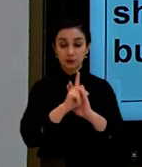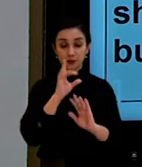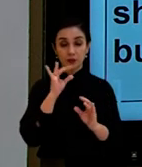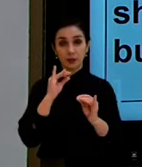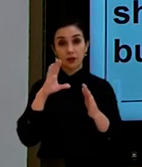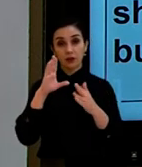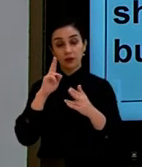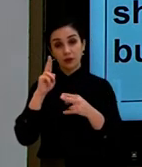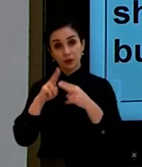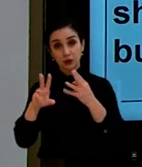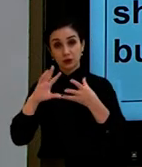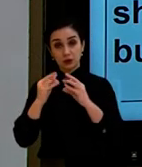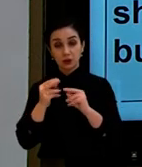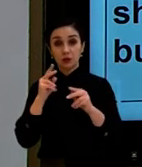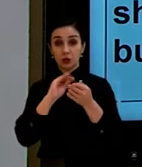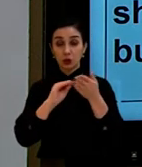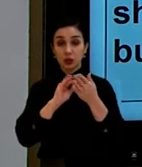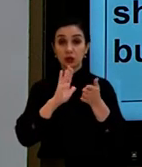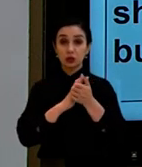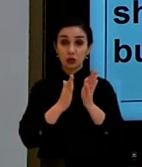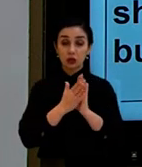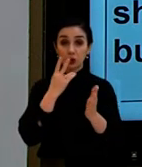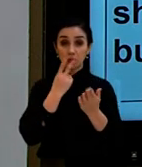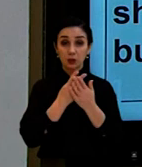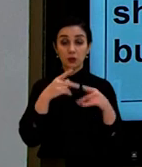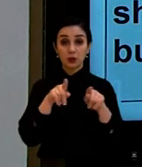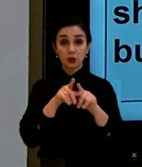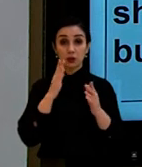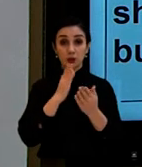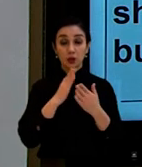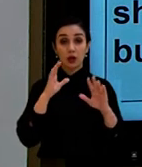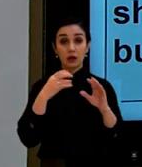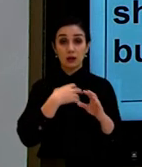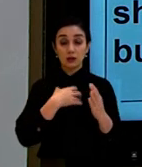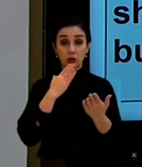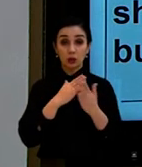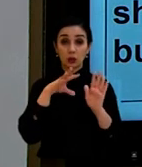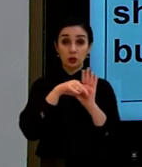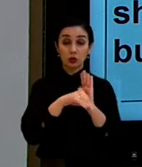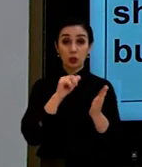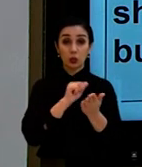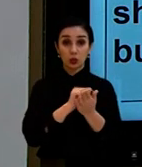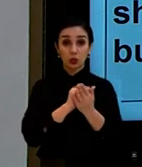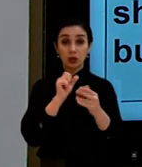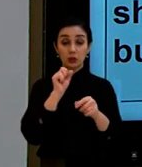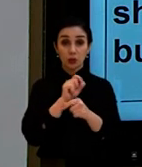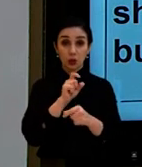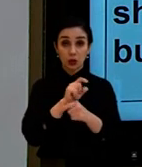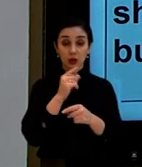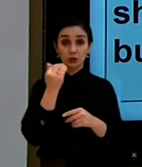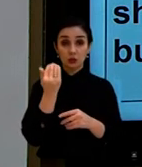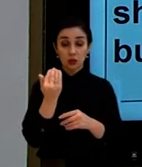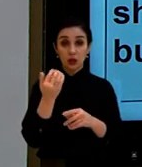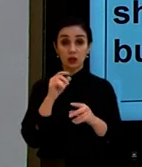Asoslovchi qismda buyruqdan maqsad, shart-sharoit ko'rsatiladi. Asos qilingan hujjat, ya'ni